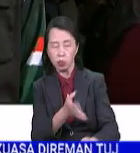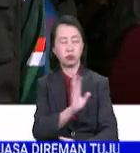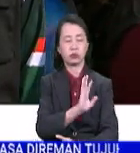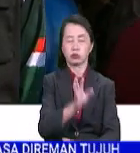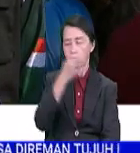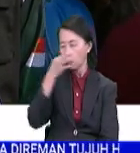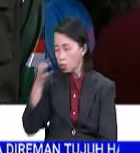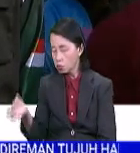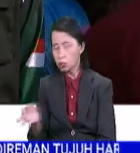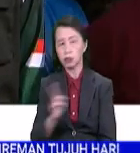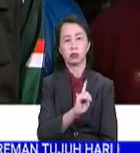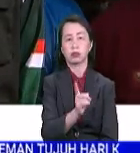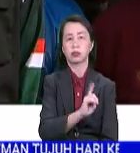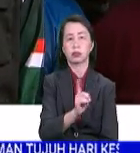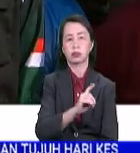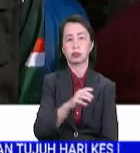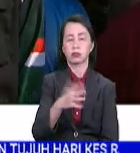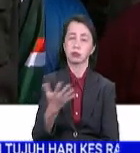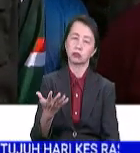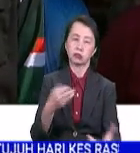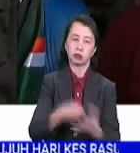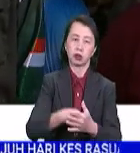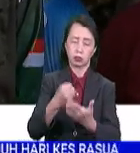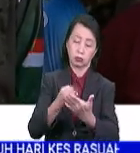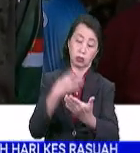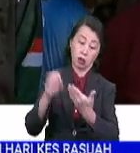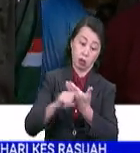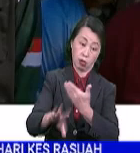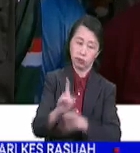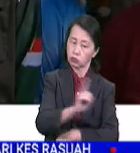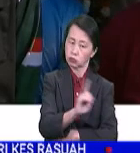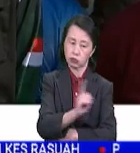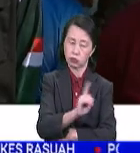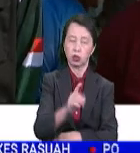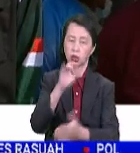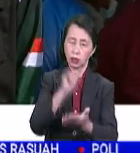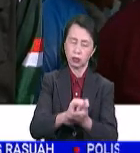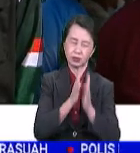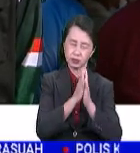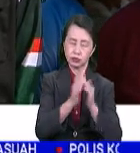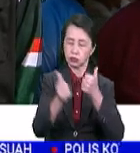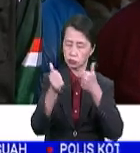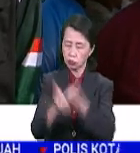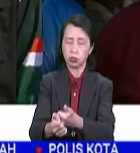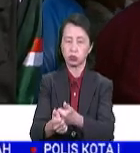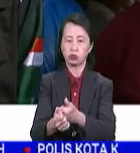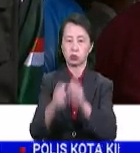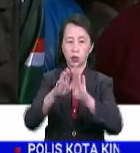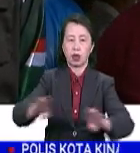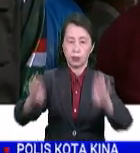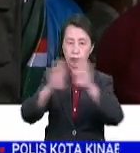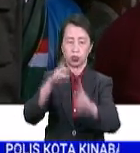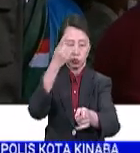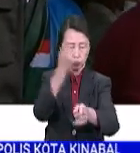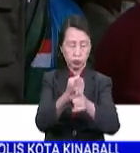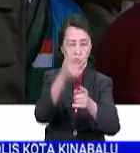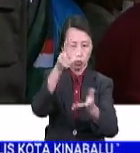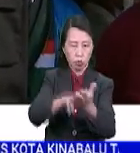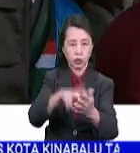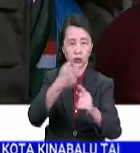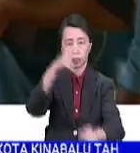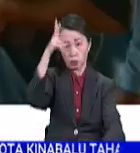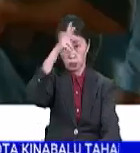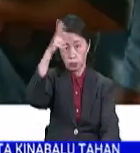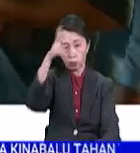eh itu atau dalam semua dalam media massa tapi yang pastinya Ikutilah Hai deh pada berita yang shahih di pada